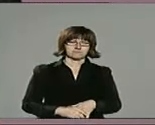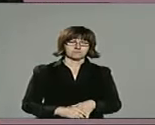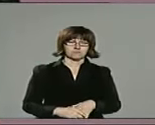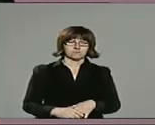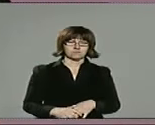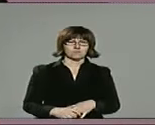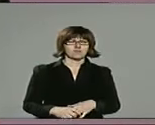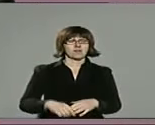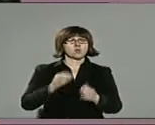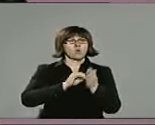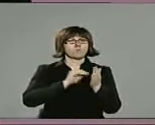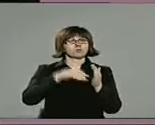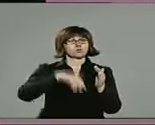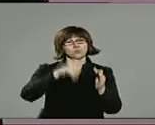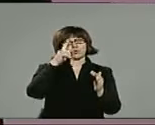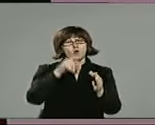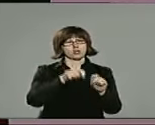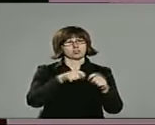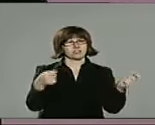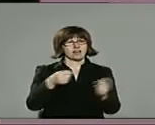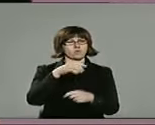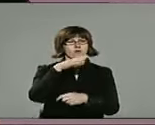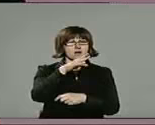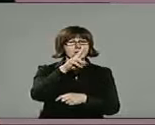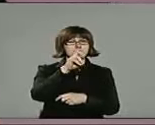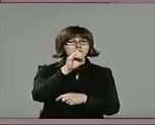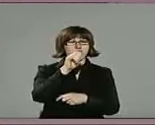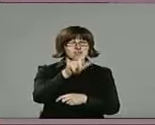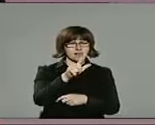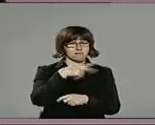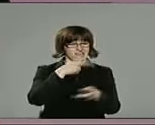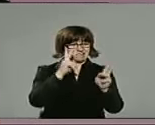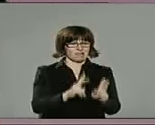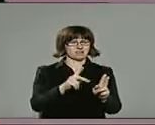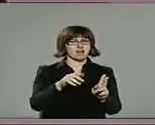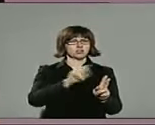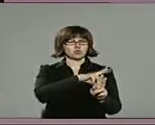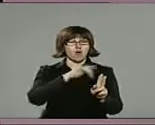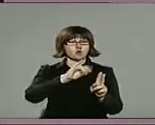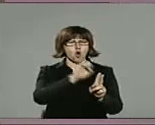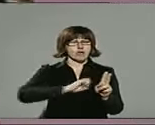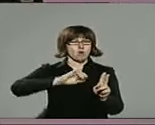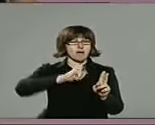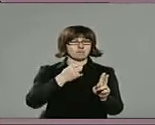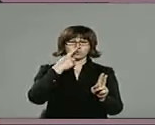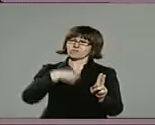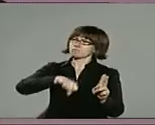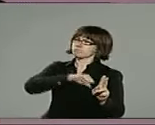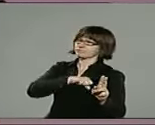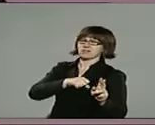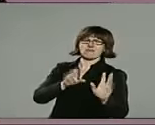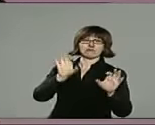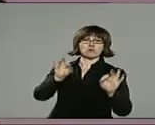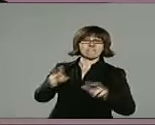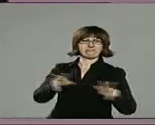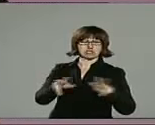Der Kolumnist der Süddeutschen Zeitung, Heribert Prantl, hat recht, wenn er schreibt, solange das europäische Projekt nur als Nutzgemeinschaft der